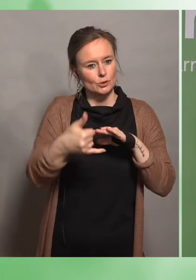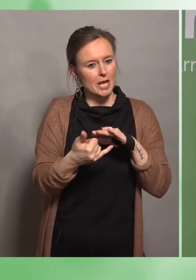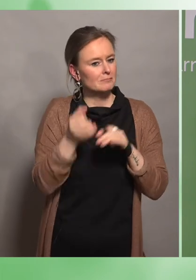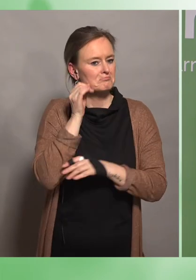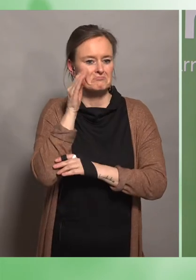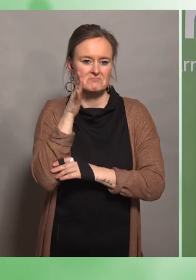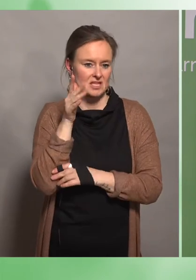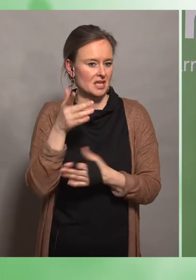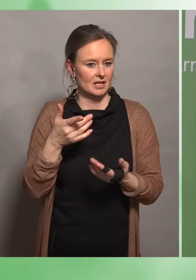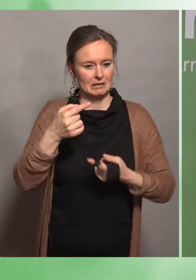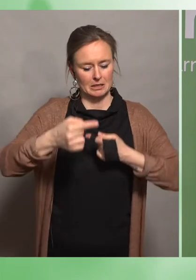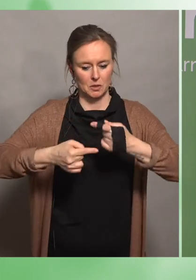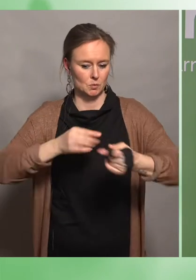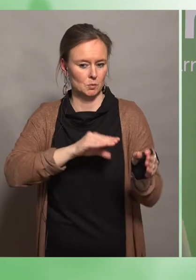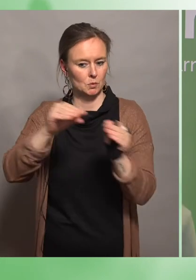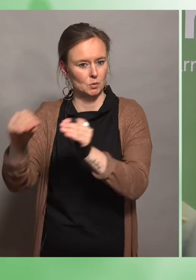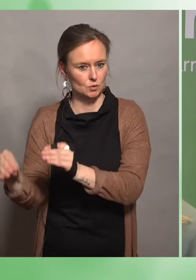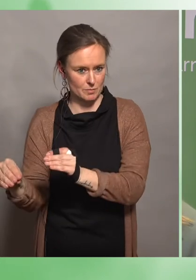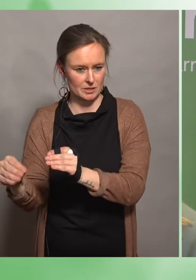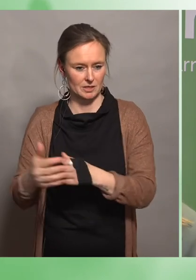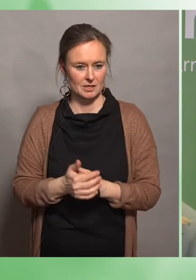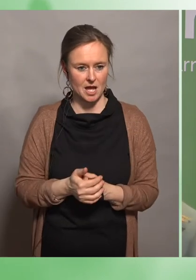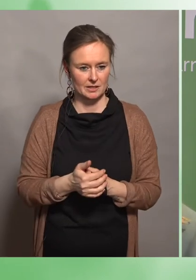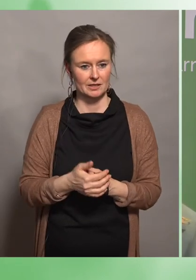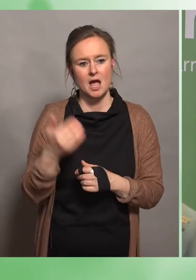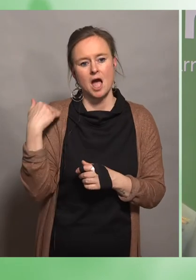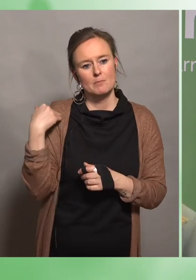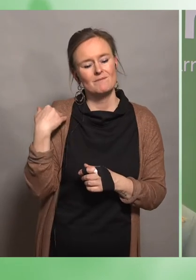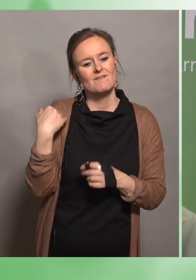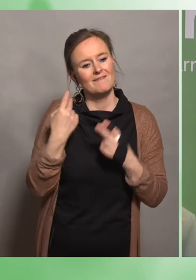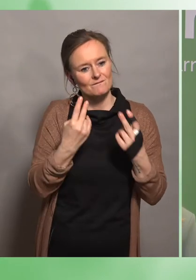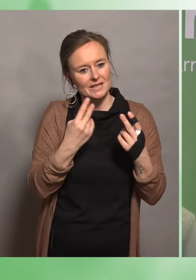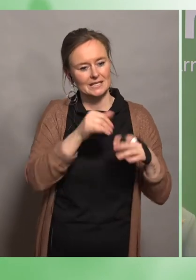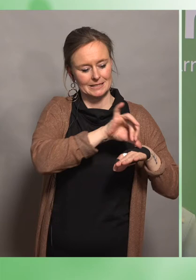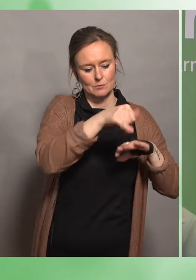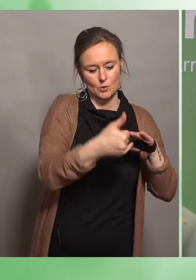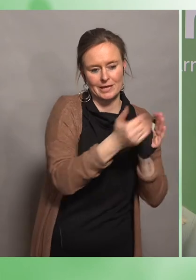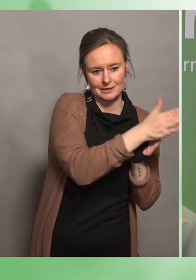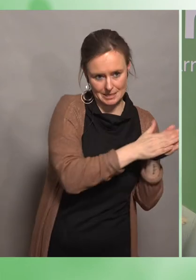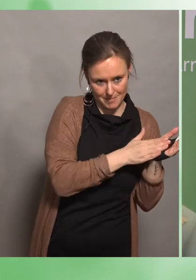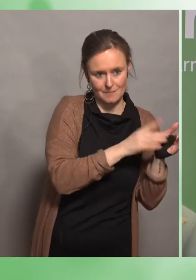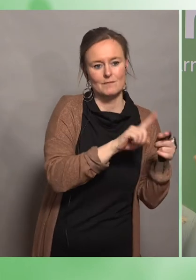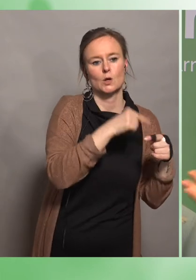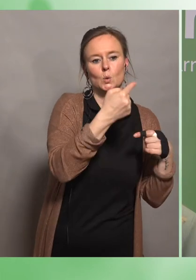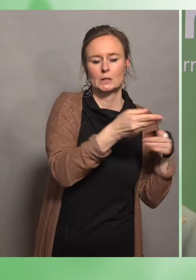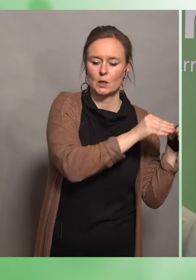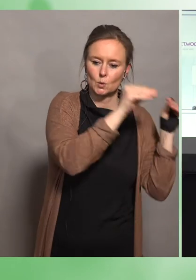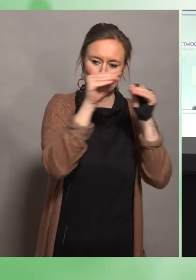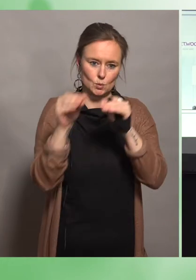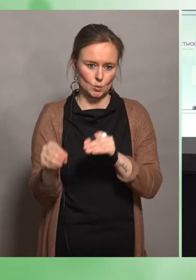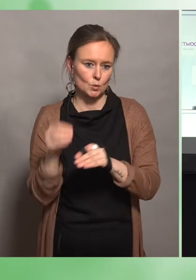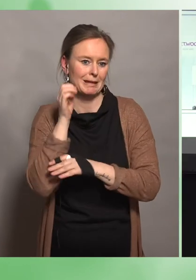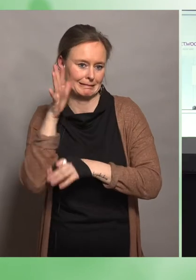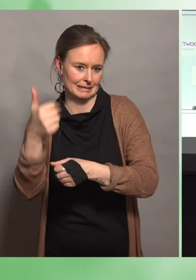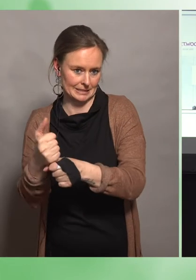Alltag übergegangen, aber es war ganz wichtig, dieses Projekt einfach so aufzusetzen. Ganz ein wichtiger Punkt, und das ist dann